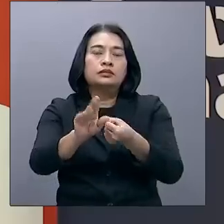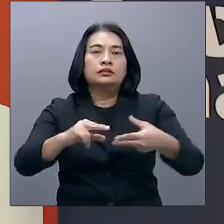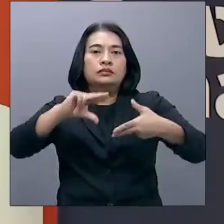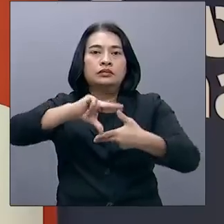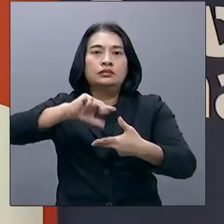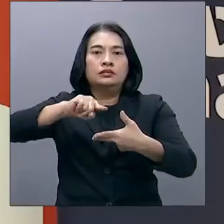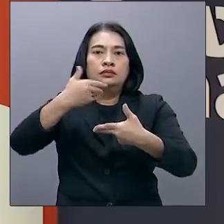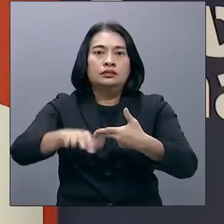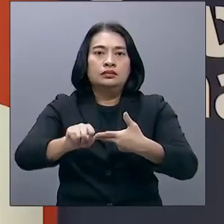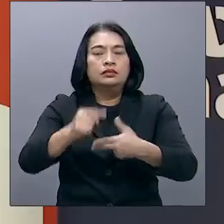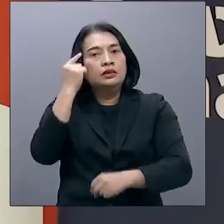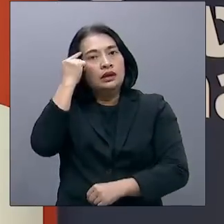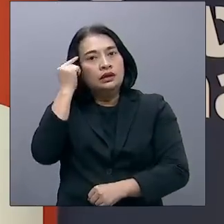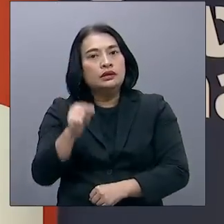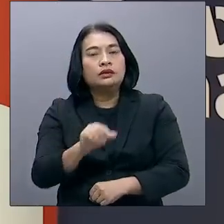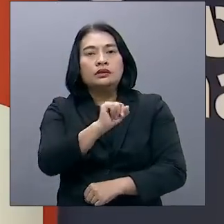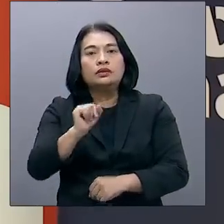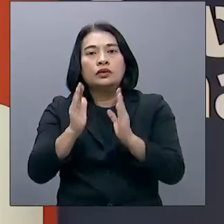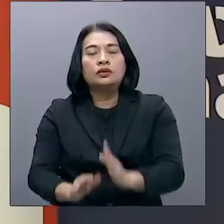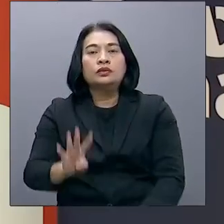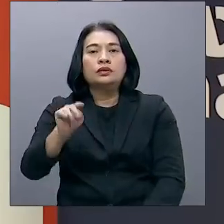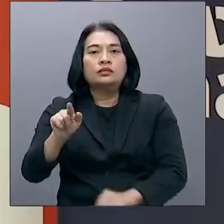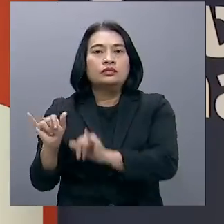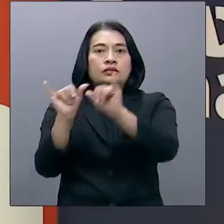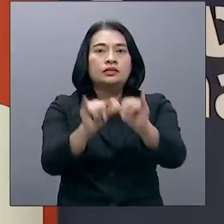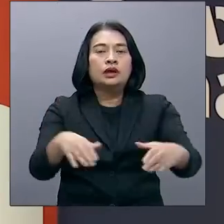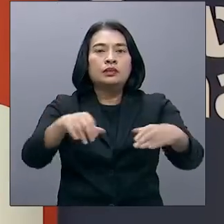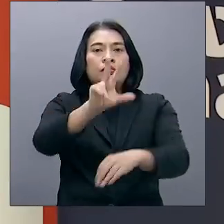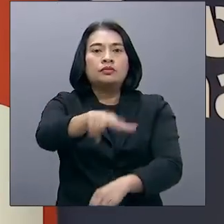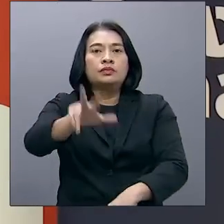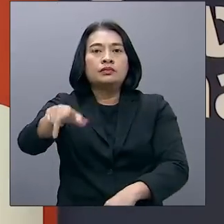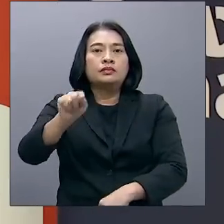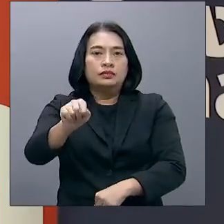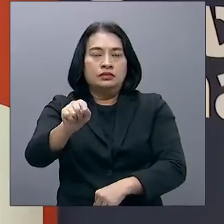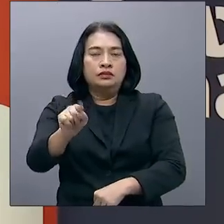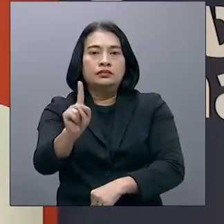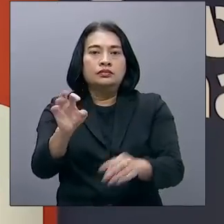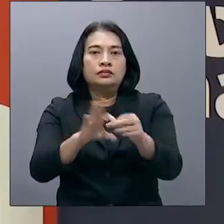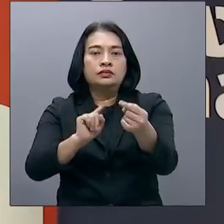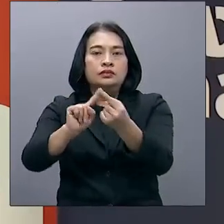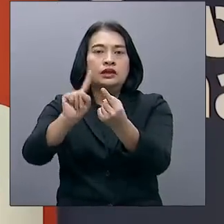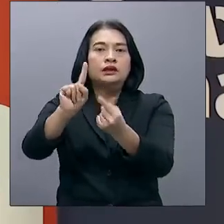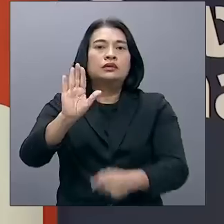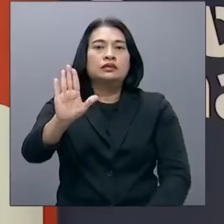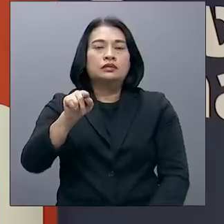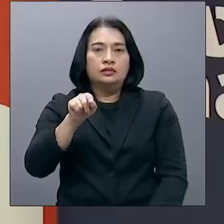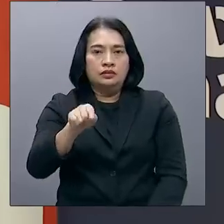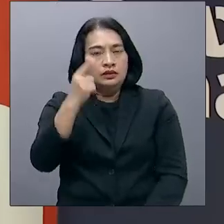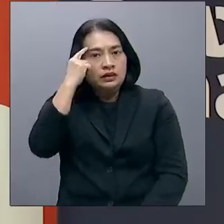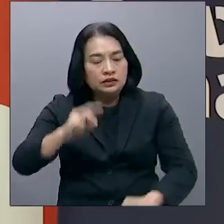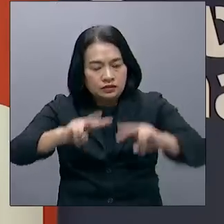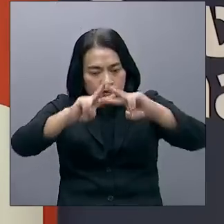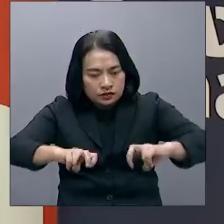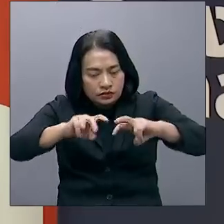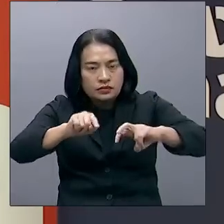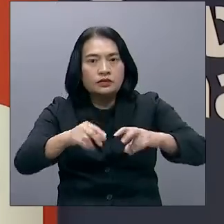นั่นก็อาจจะทำให้40ส.ส.นะคะย้ายไปอยู่พรรคเพื่อไทยทำให้พรรคเพื่อไทยกลายเป็นพรรคอันดับหนึ่งนี่ก็เป็นการวิเคราะห์ข่าวของ